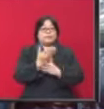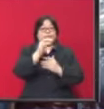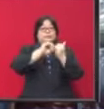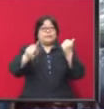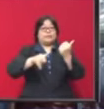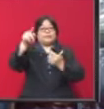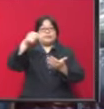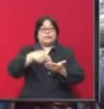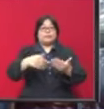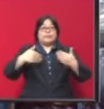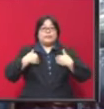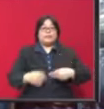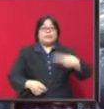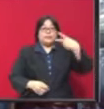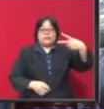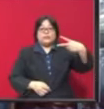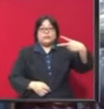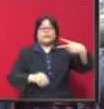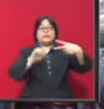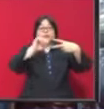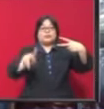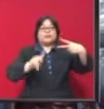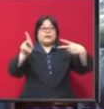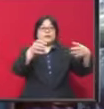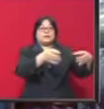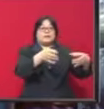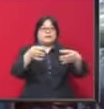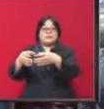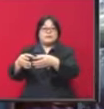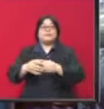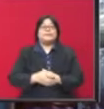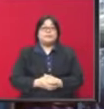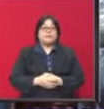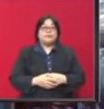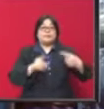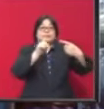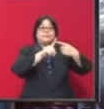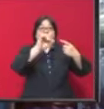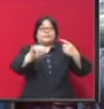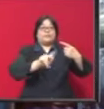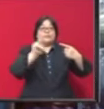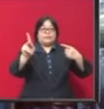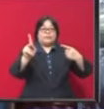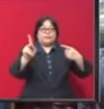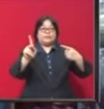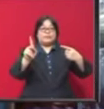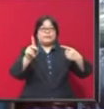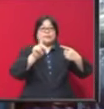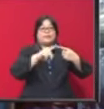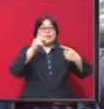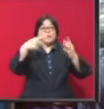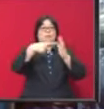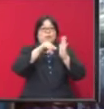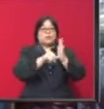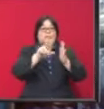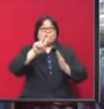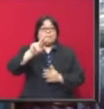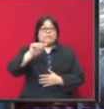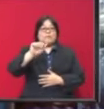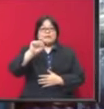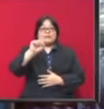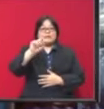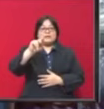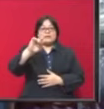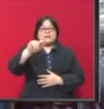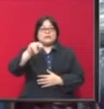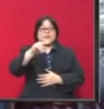i.an Fase ini terdapat dua buah jantan kuasa kecil yaitu jawatankuasa kecil polisi Beksi nasi